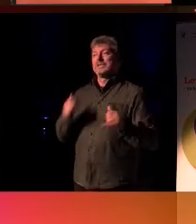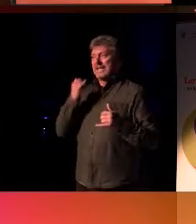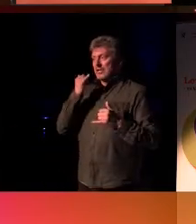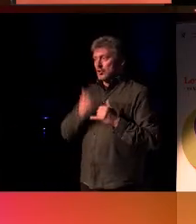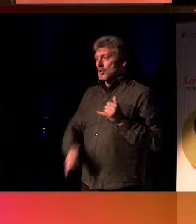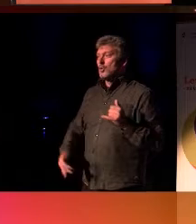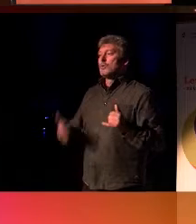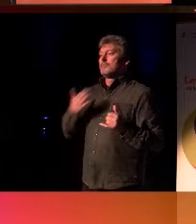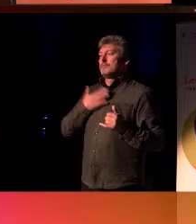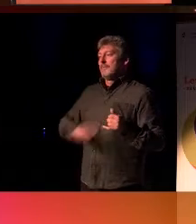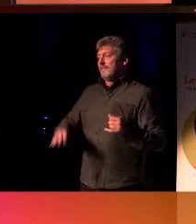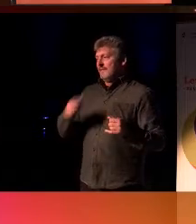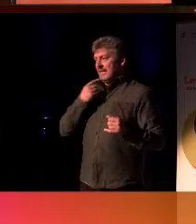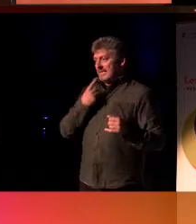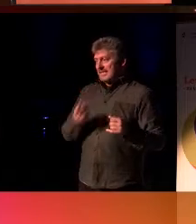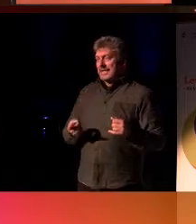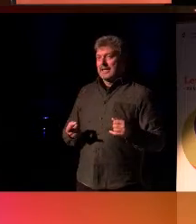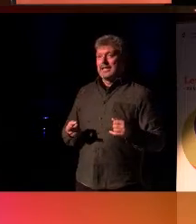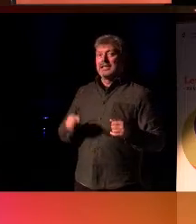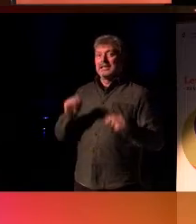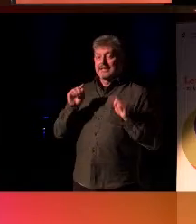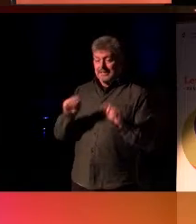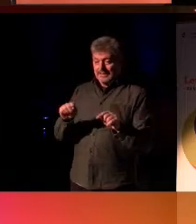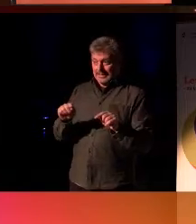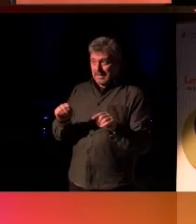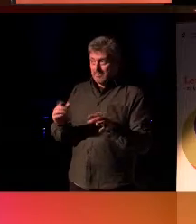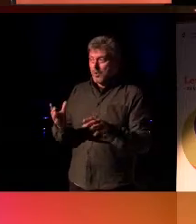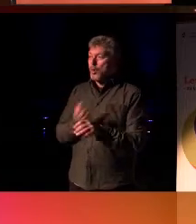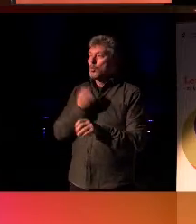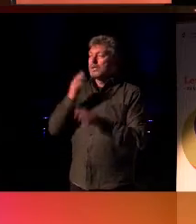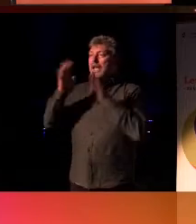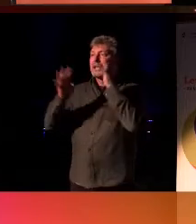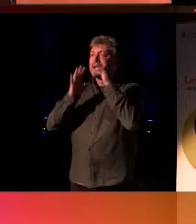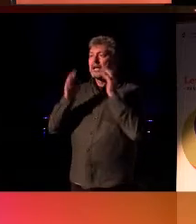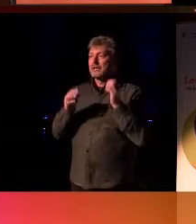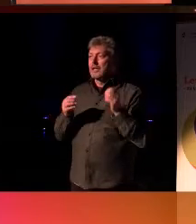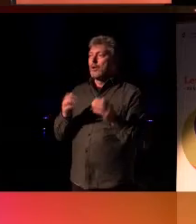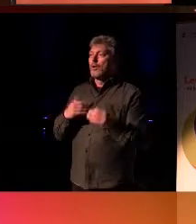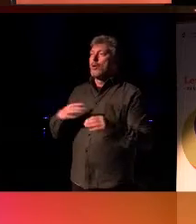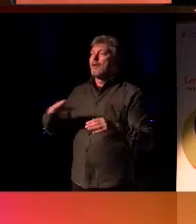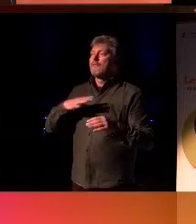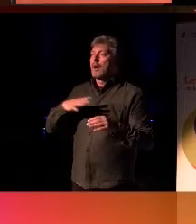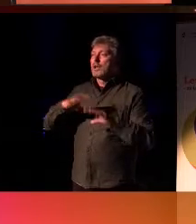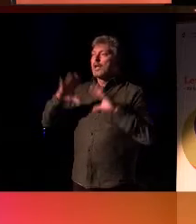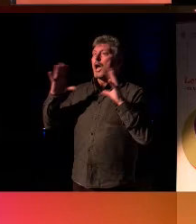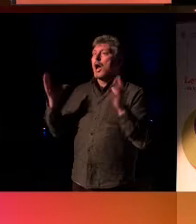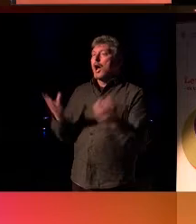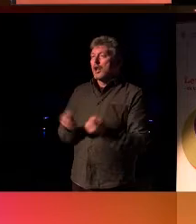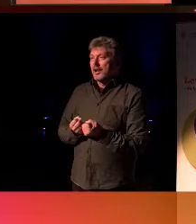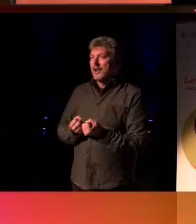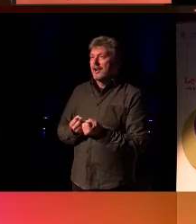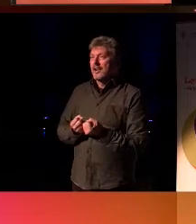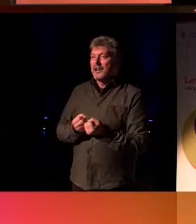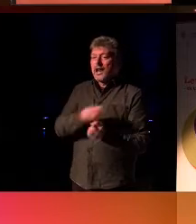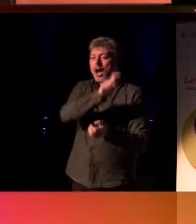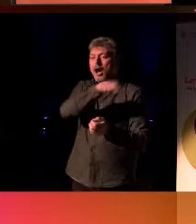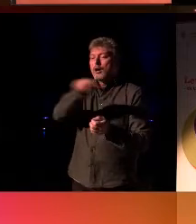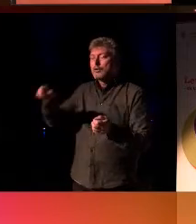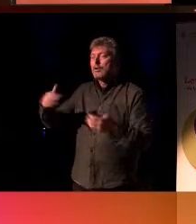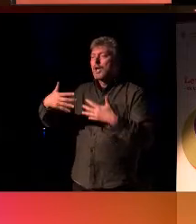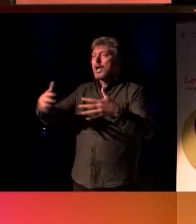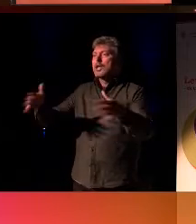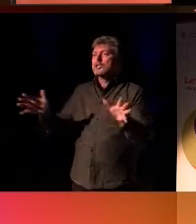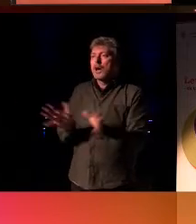Avslutningsvis så vil jeg si at ved å utnytte kreativiteten og fagligheten til alle aktørene i samfunnet på en bedre